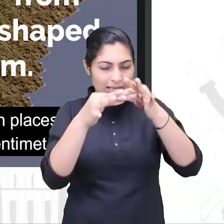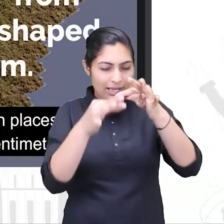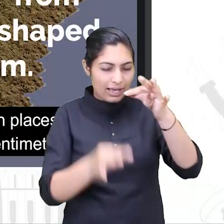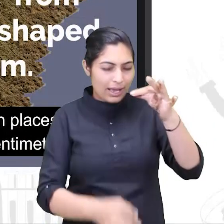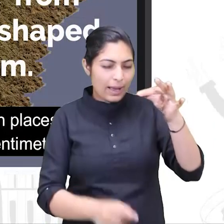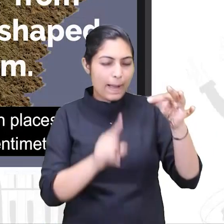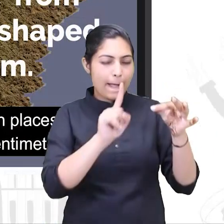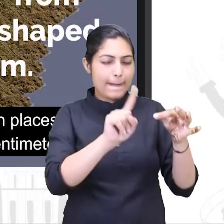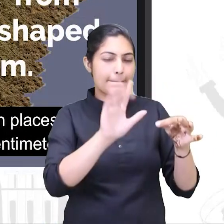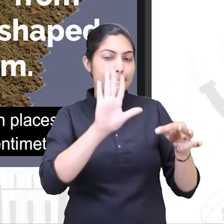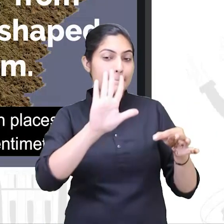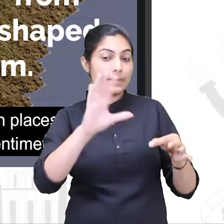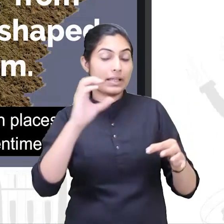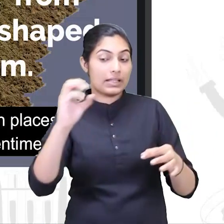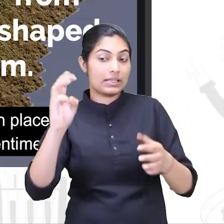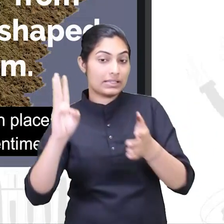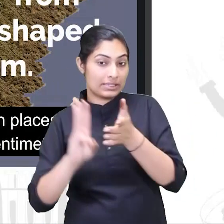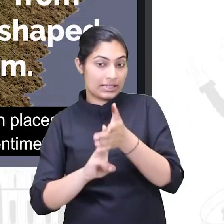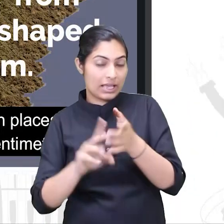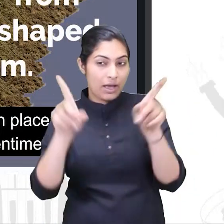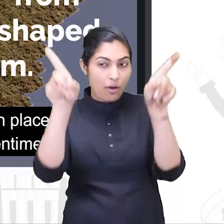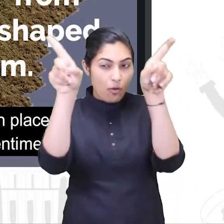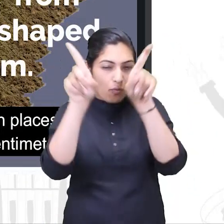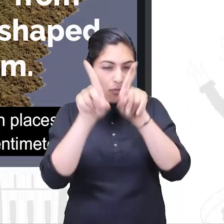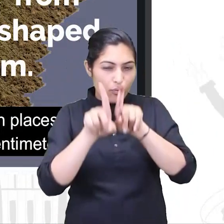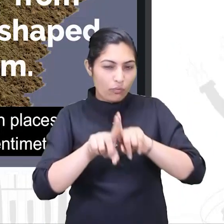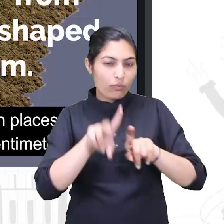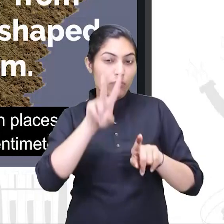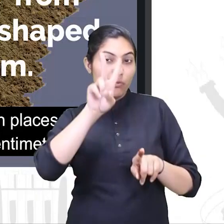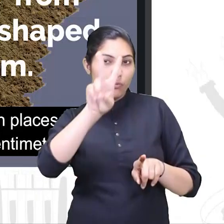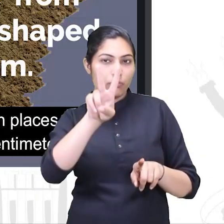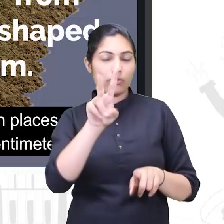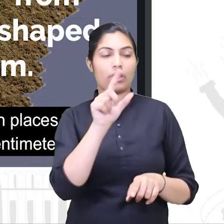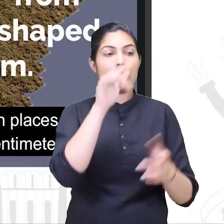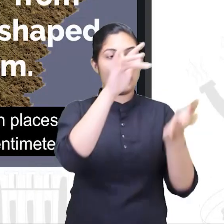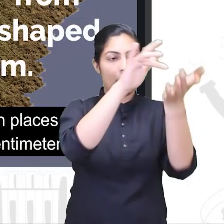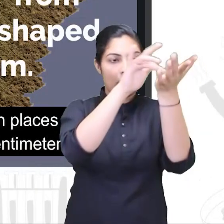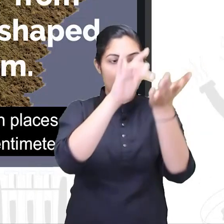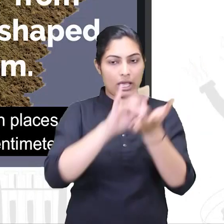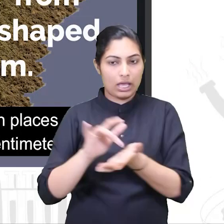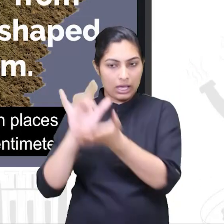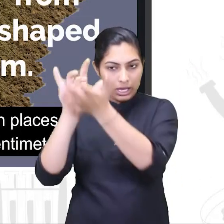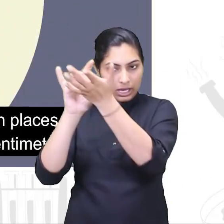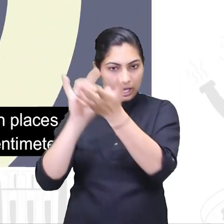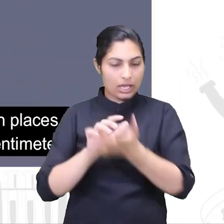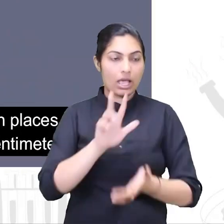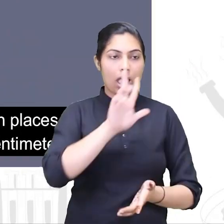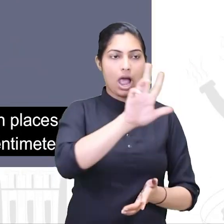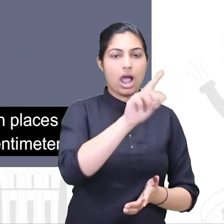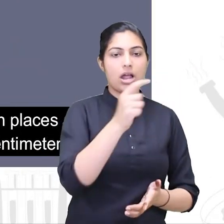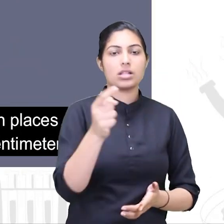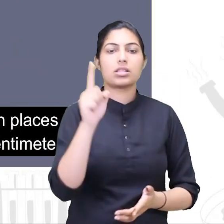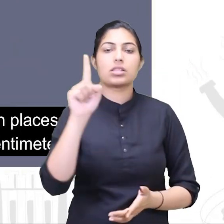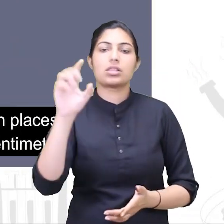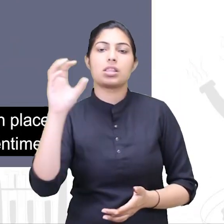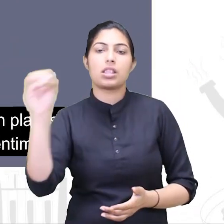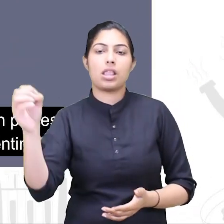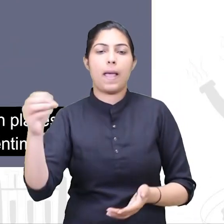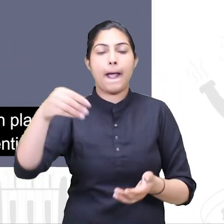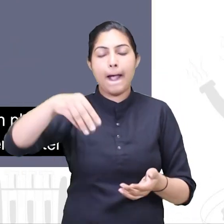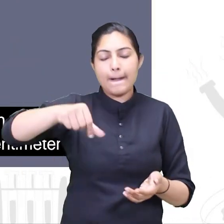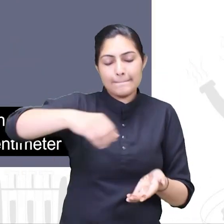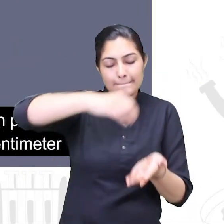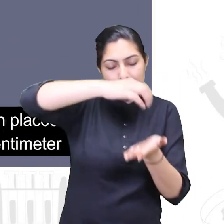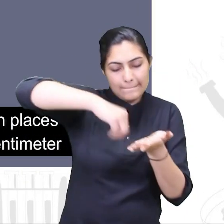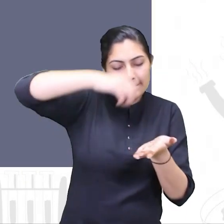सेंटीमीटर का वी आकार का गड्ढा खोदकर एक व्यक्ति 8 से 10 स्थानों से मिट्टी के